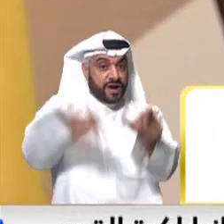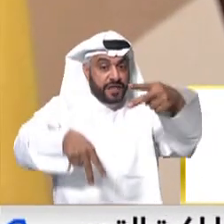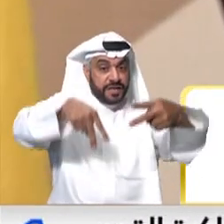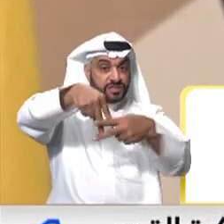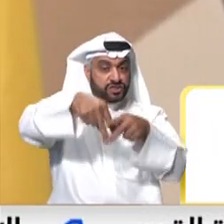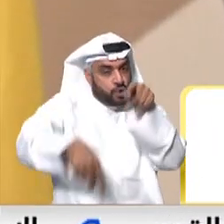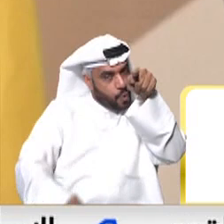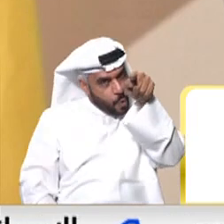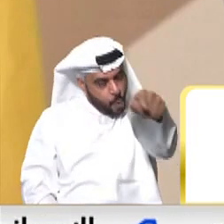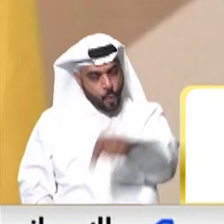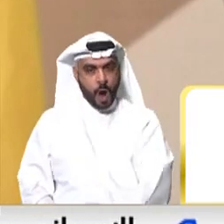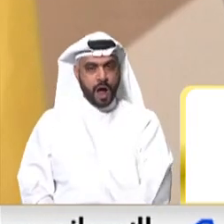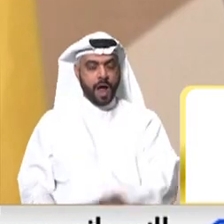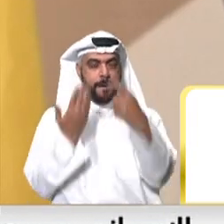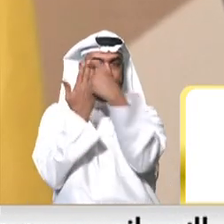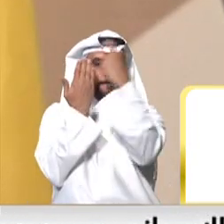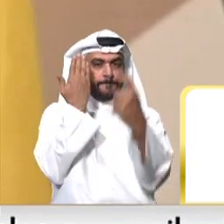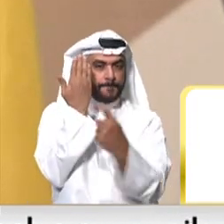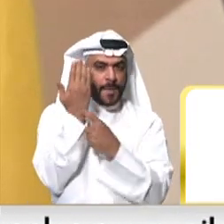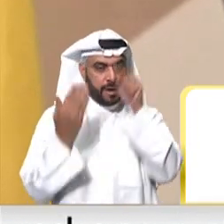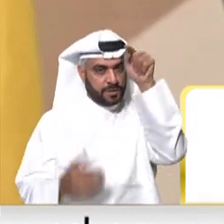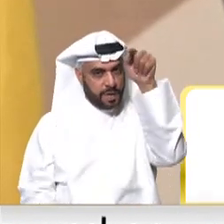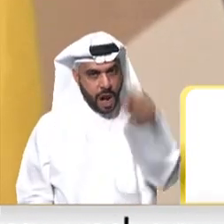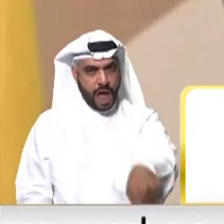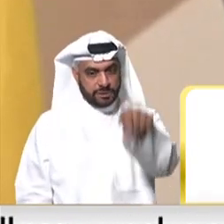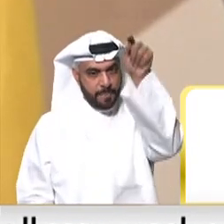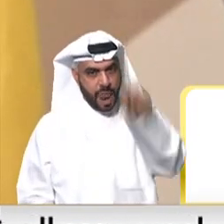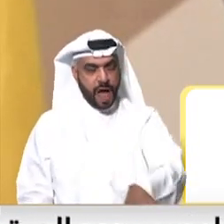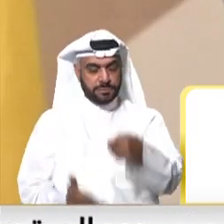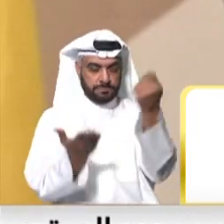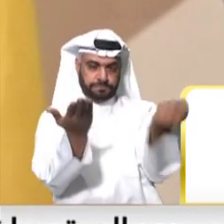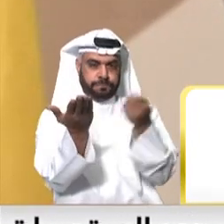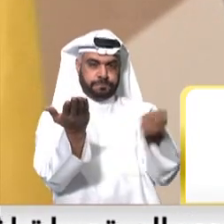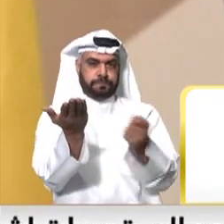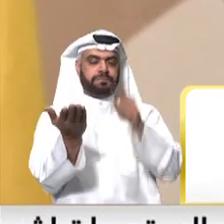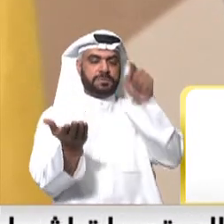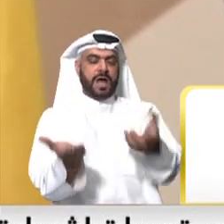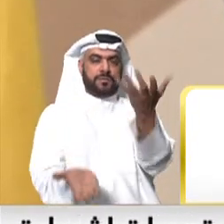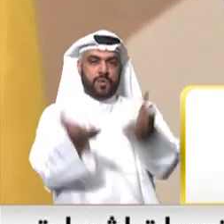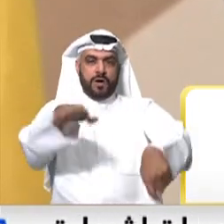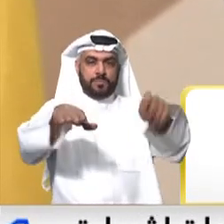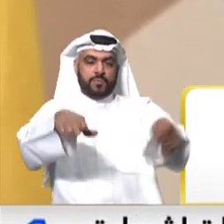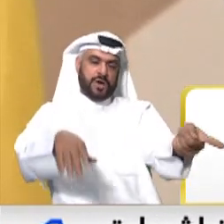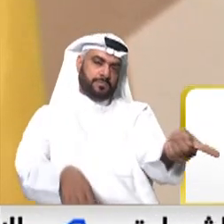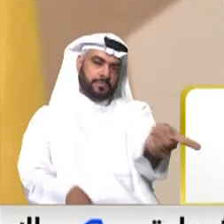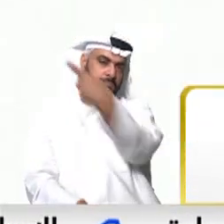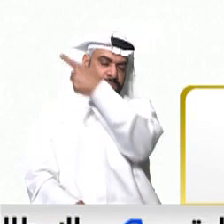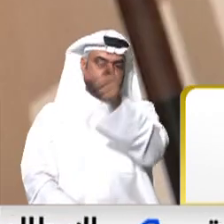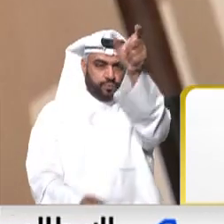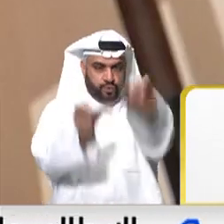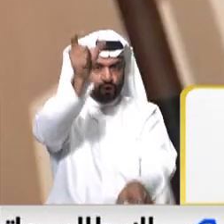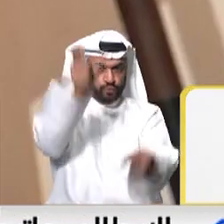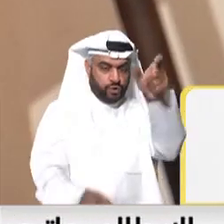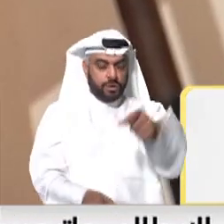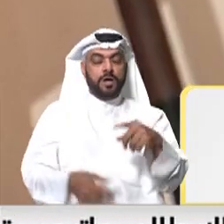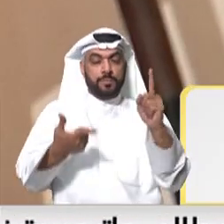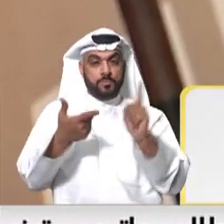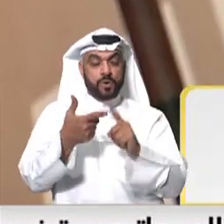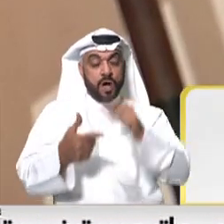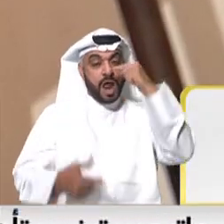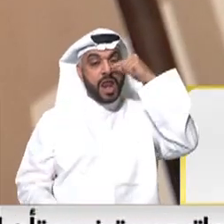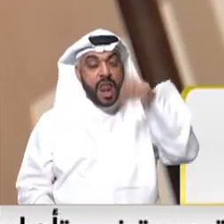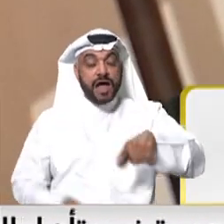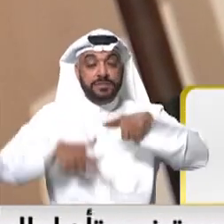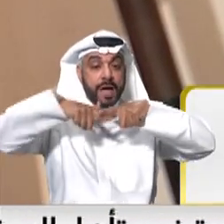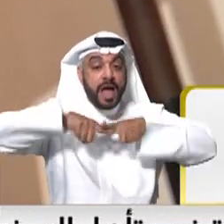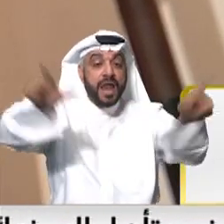وفقا للقانون أو الإجراءات، فسيتم اتخاذ الإجراء المناسب ضد هؤلاء الأفراد، ونطالب أن يتم